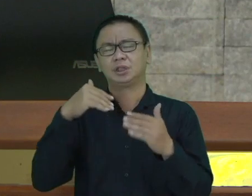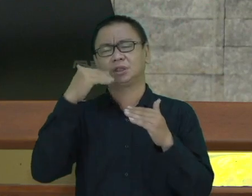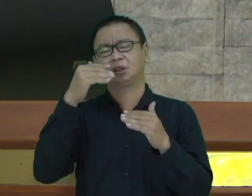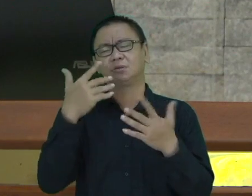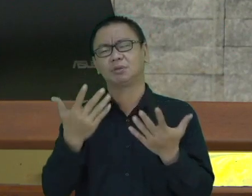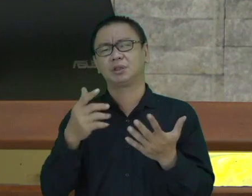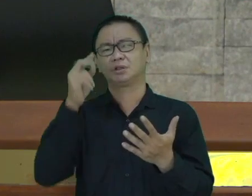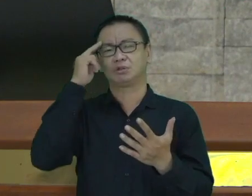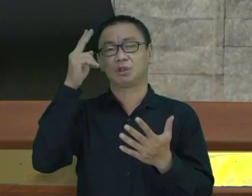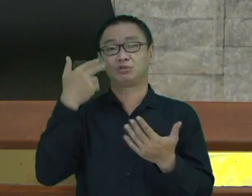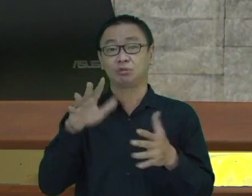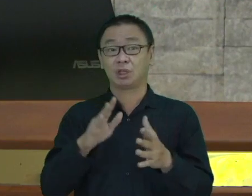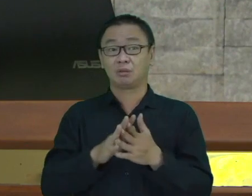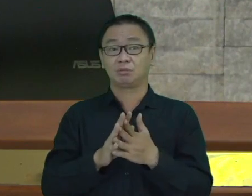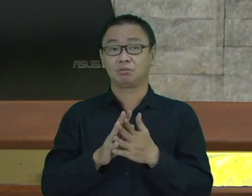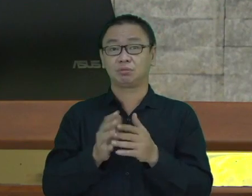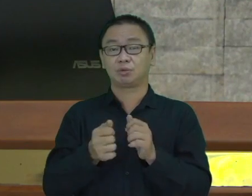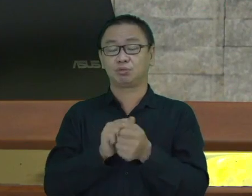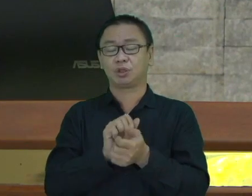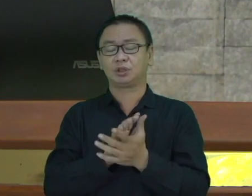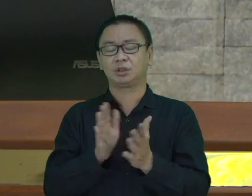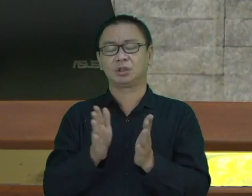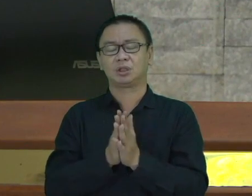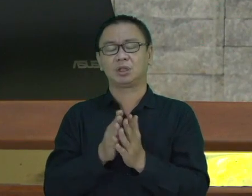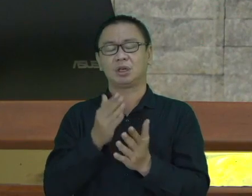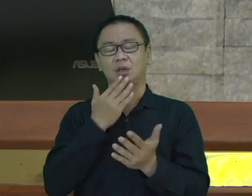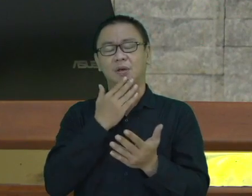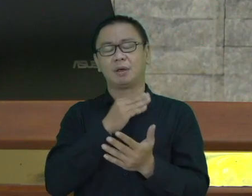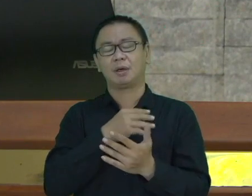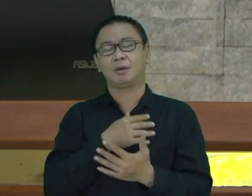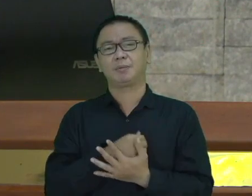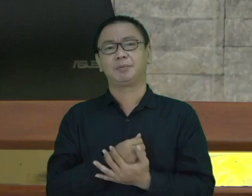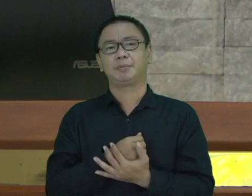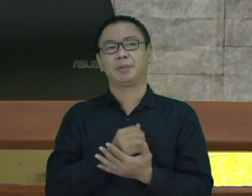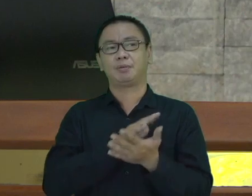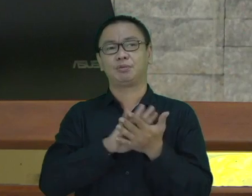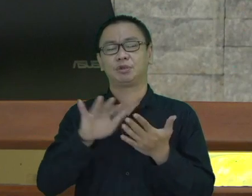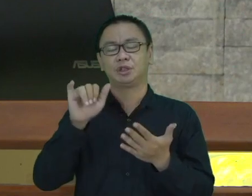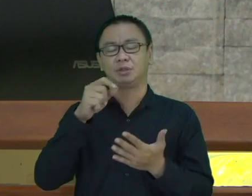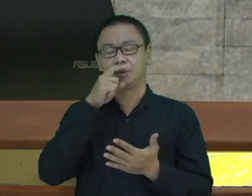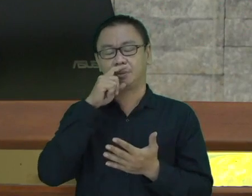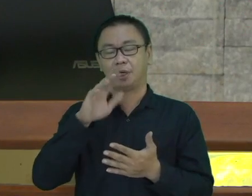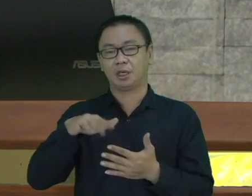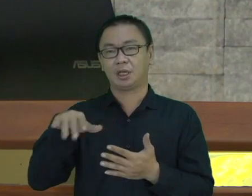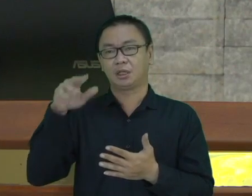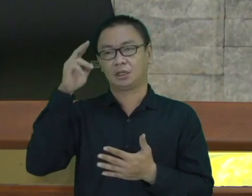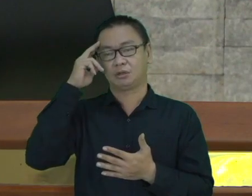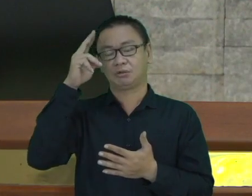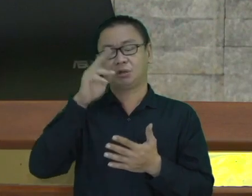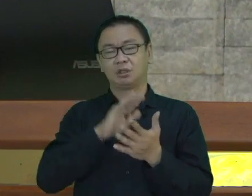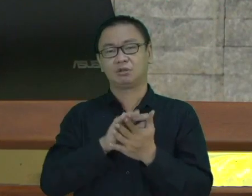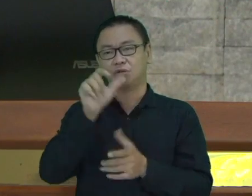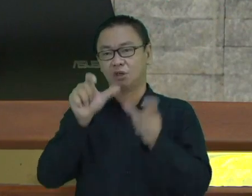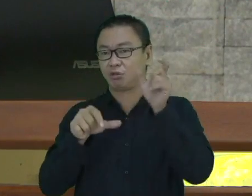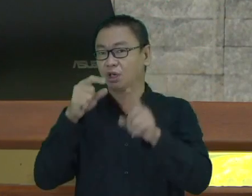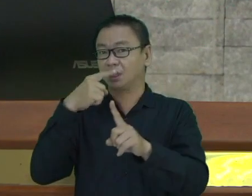bagi dunia ini. Dan ampunilah kami ya Bapa, sebagai anak-anak Tuhan, orang-orang Kristen,